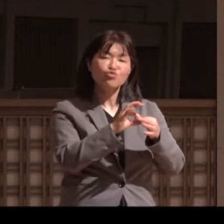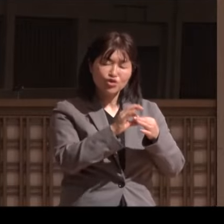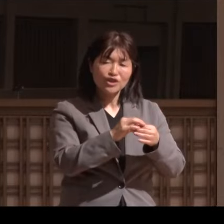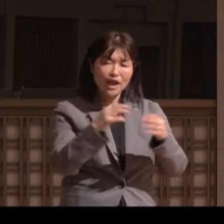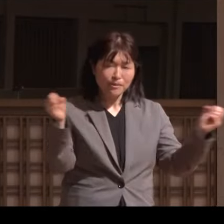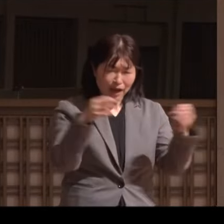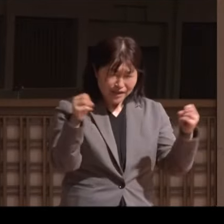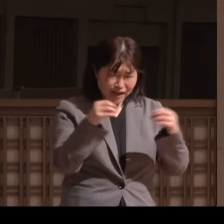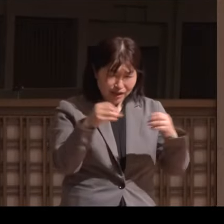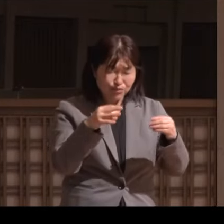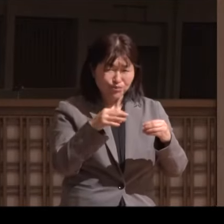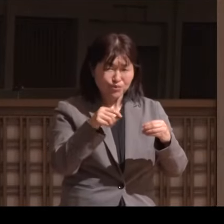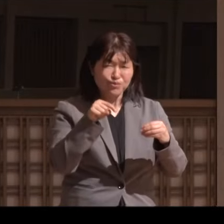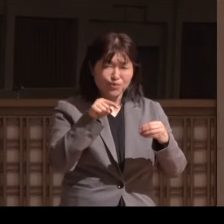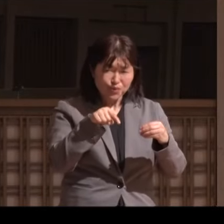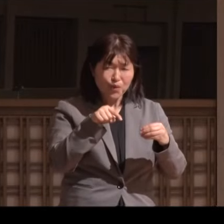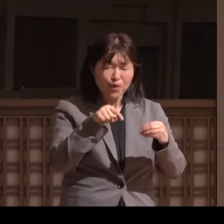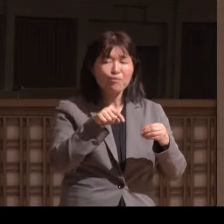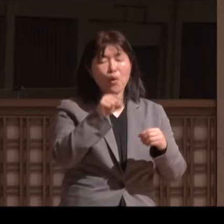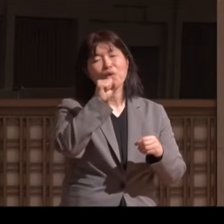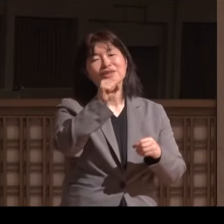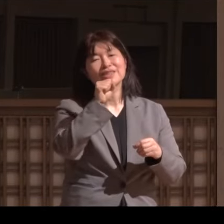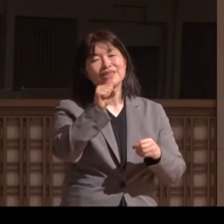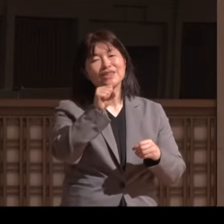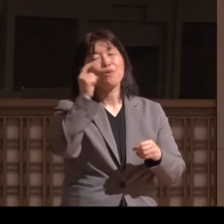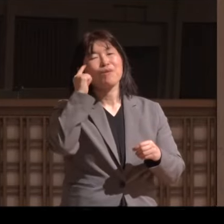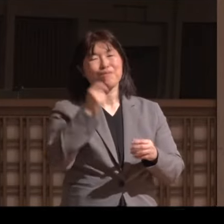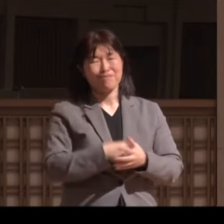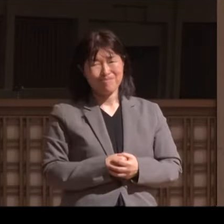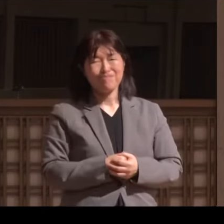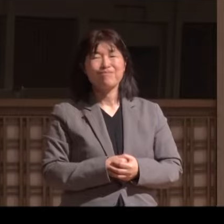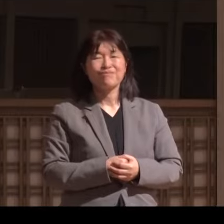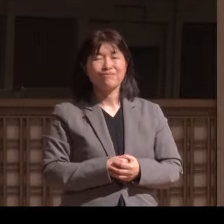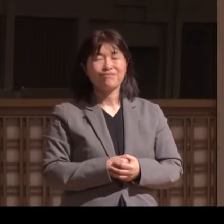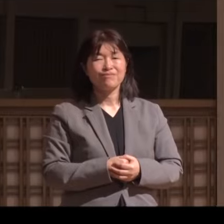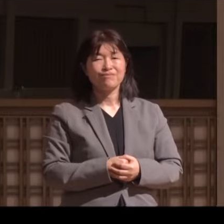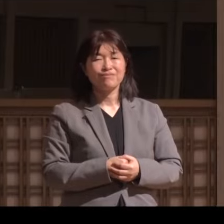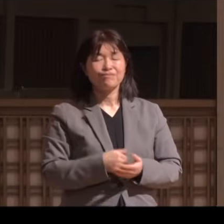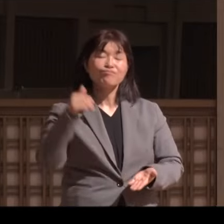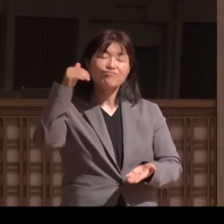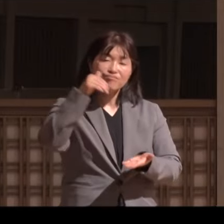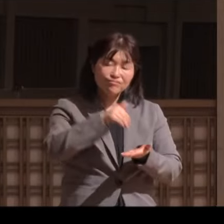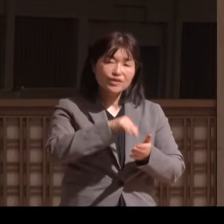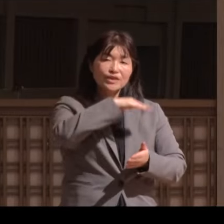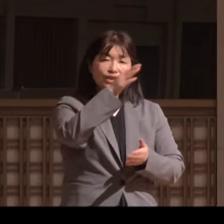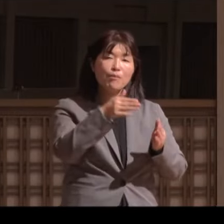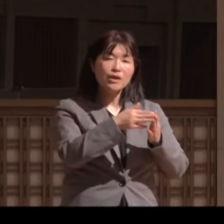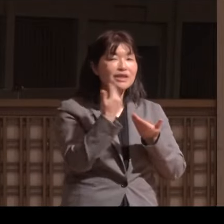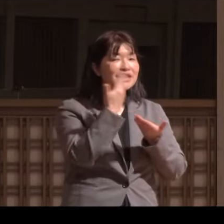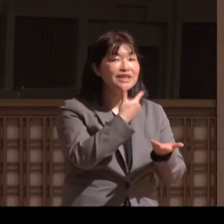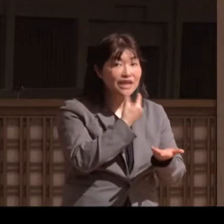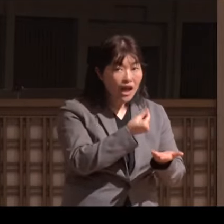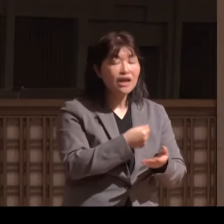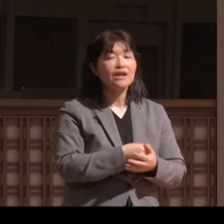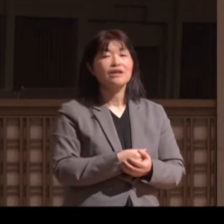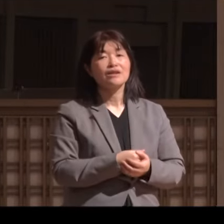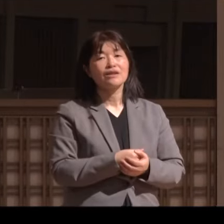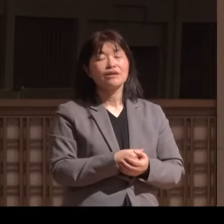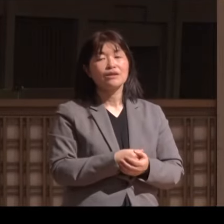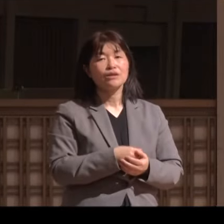に語り合っていくっていうのがあったらいいのかなという風にえそういう風に伝わってまいりましたはい最後にあの山崎さんにちょっとお聞きしたいんですけれど